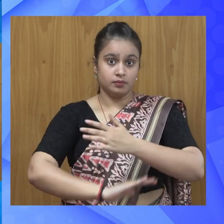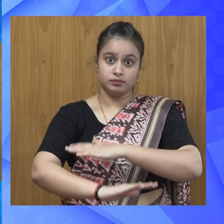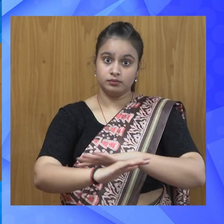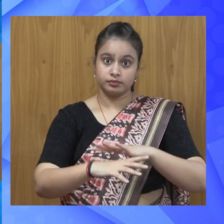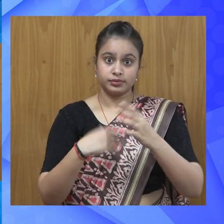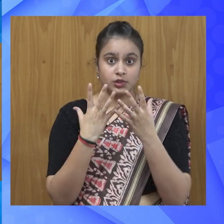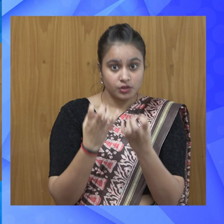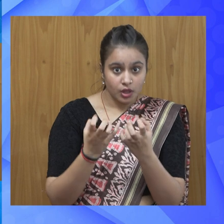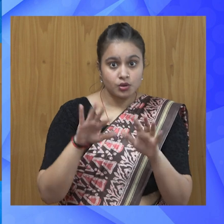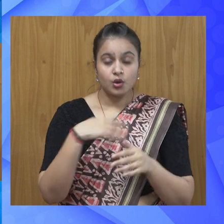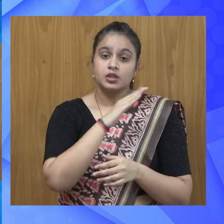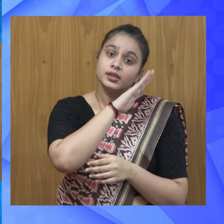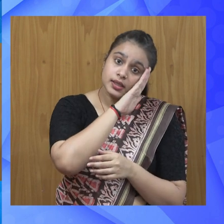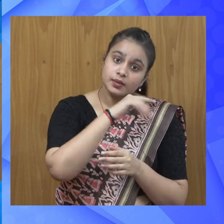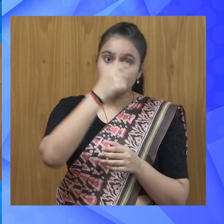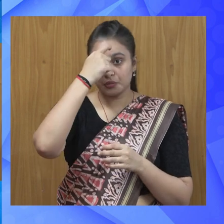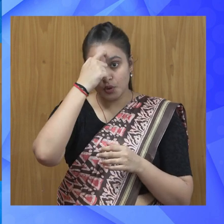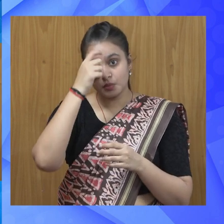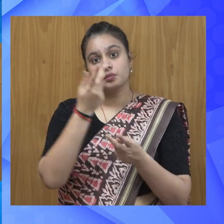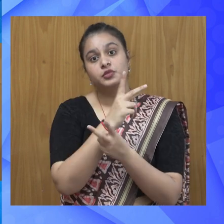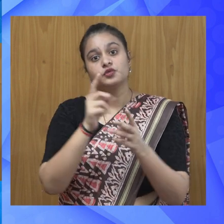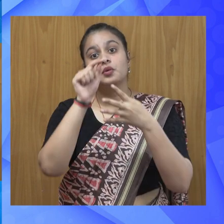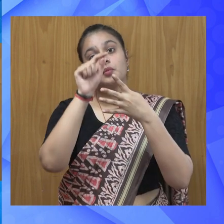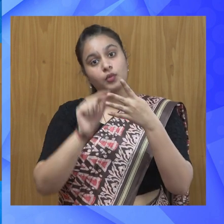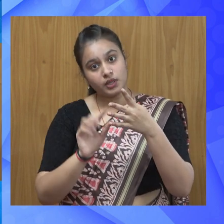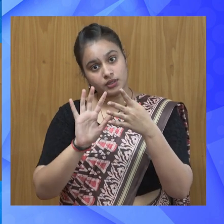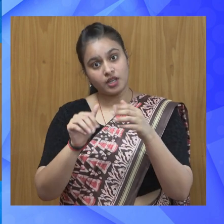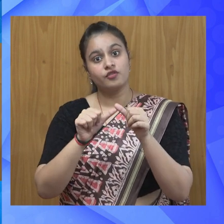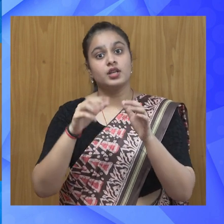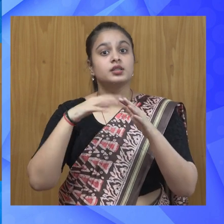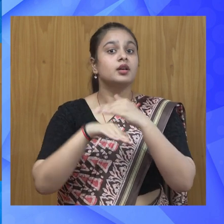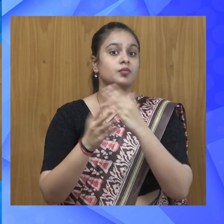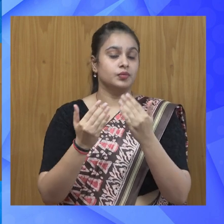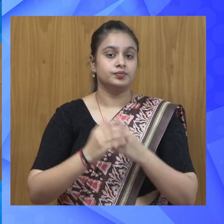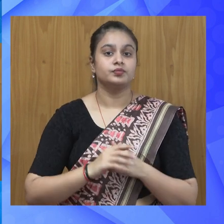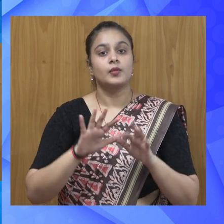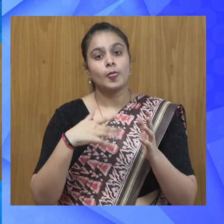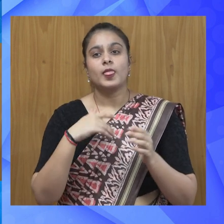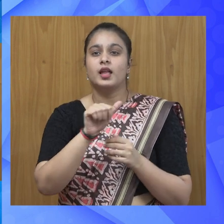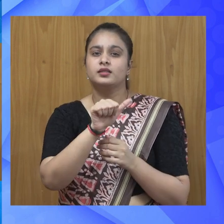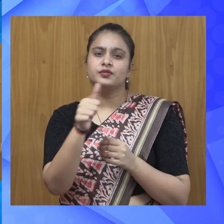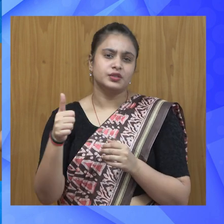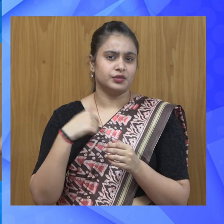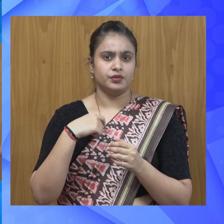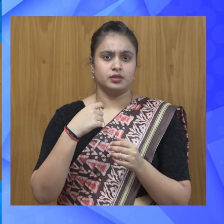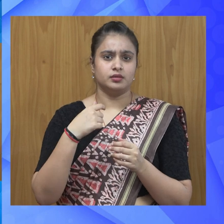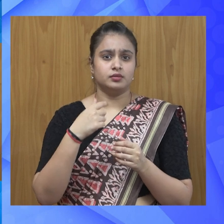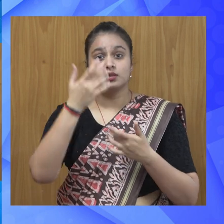ये नींद में प्रॉब्लम हो गई है, तो ये सारे कुछ लक्षण हैं जो एंजाइटी के हो सकते हैं, उसके अलग अलग बीमारियों के नाम है।